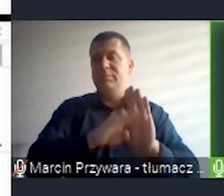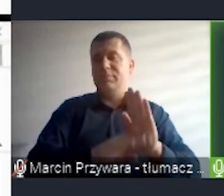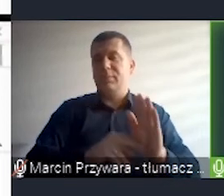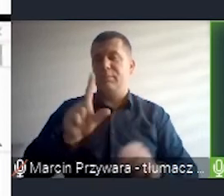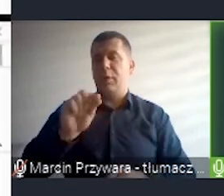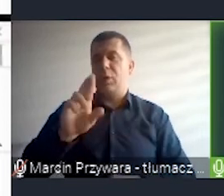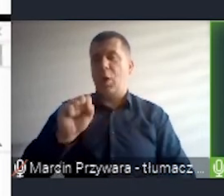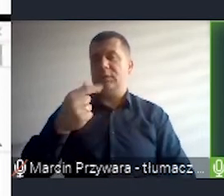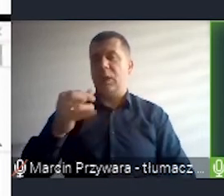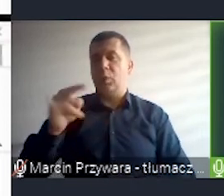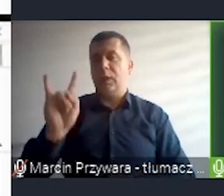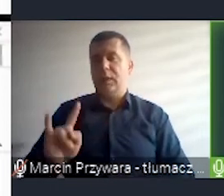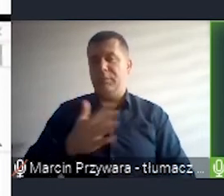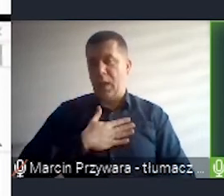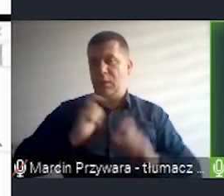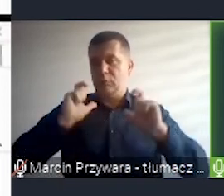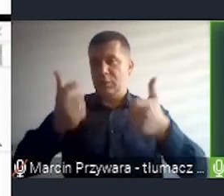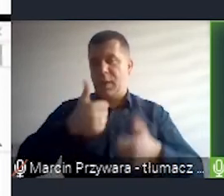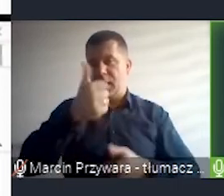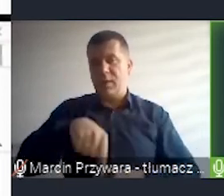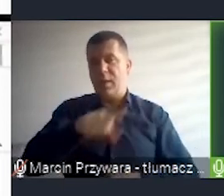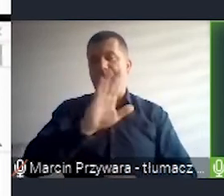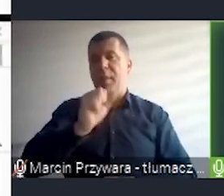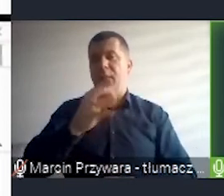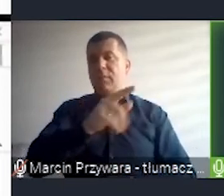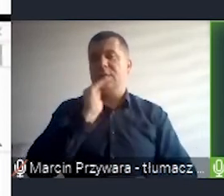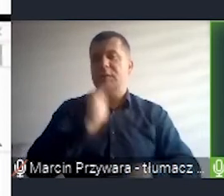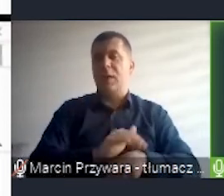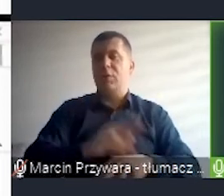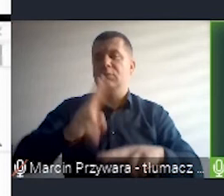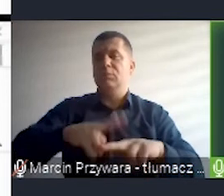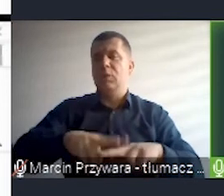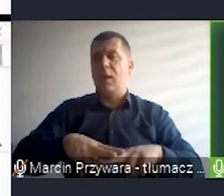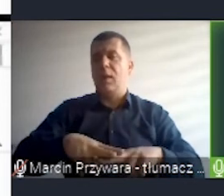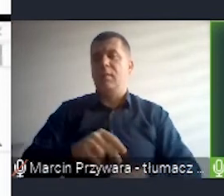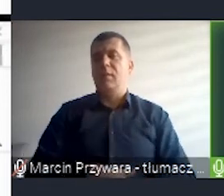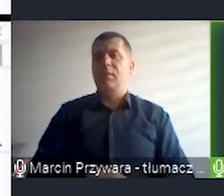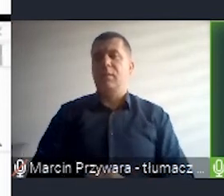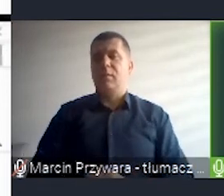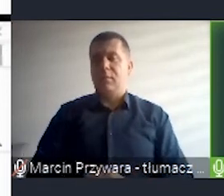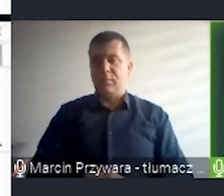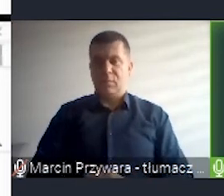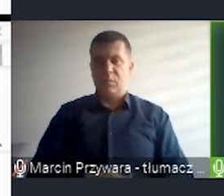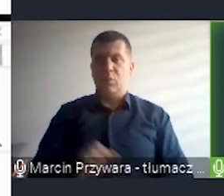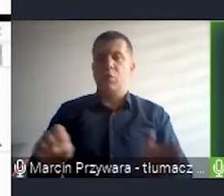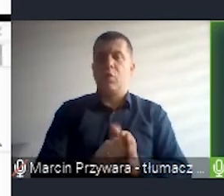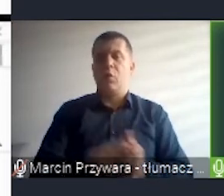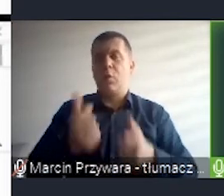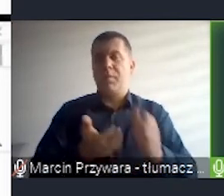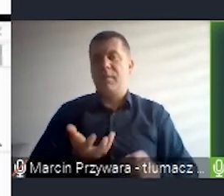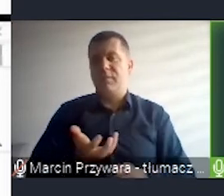miałem taki przypadek, gdzie jeden z beneficjentów zamawiał sprzęt do